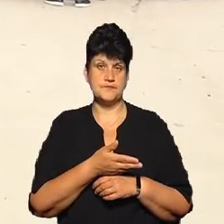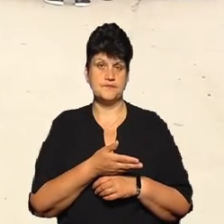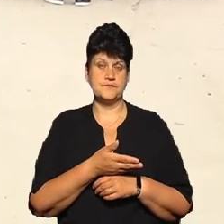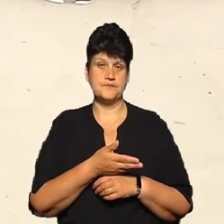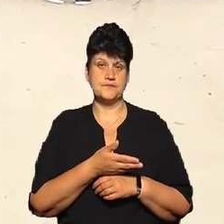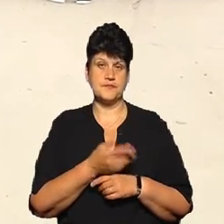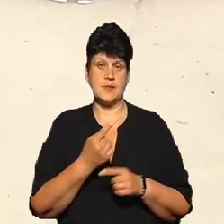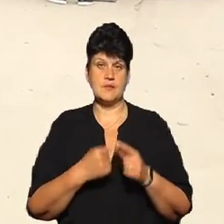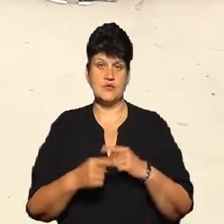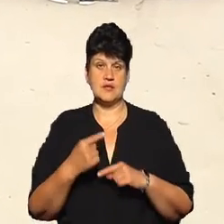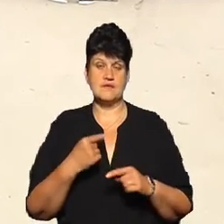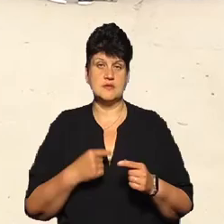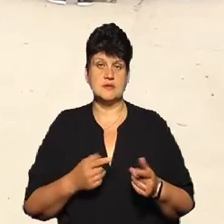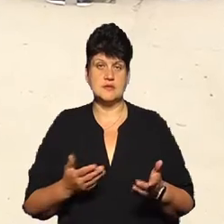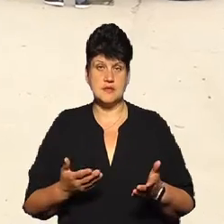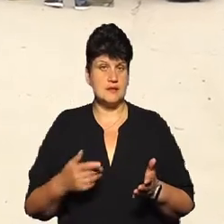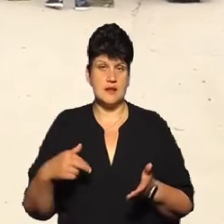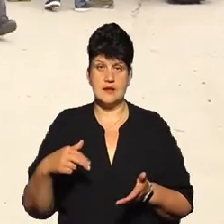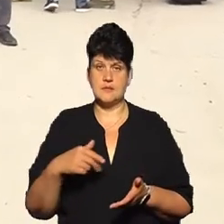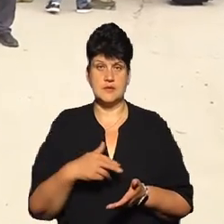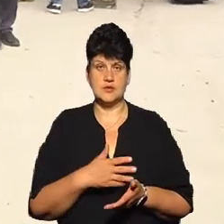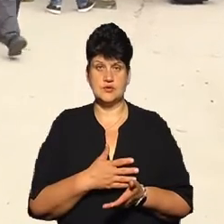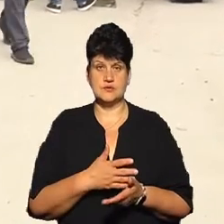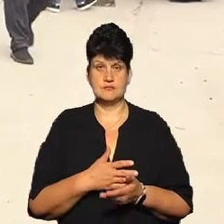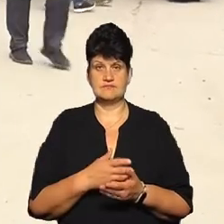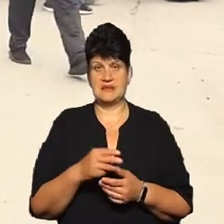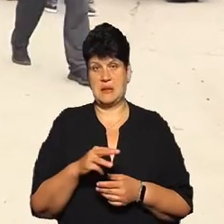вертався назад, не дійшов метрів 200.